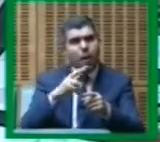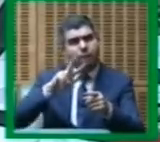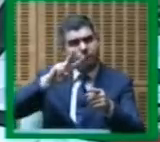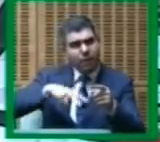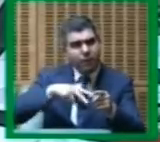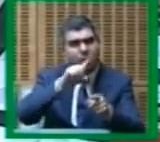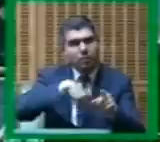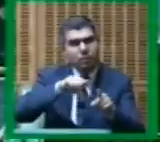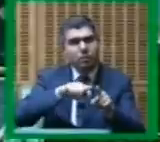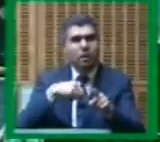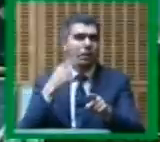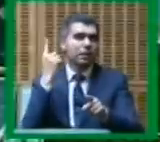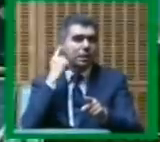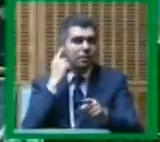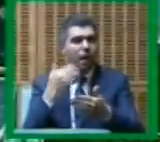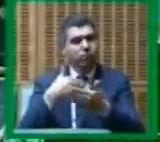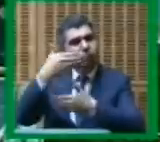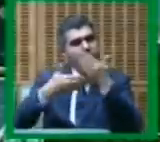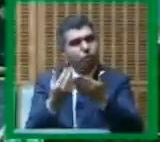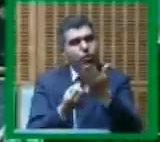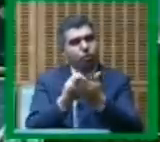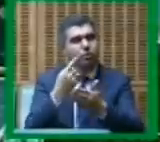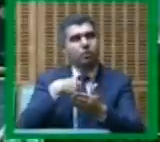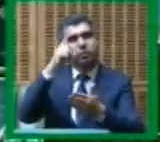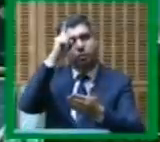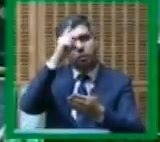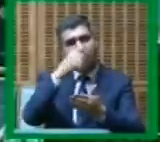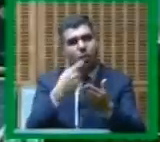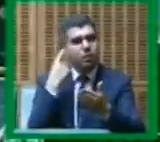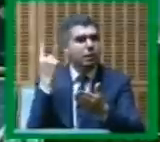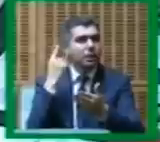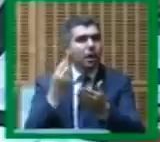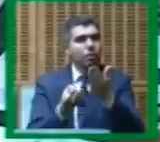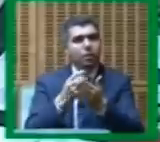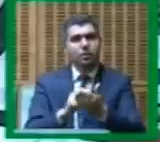ولكن انا اعتقد نتسناو نشوفوا باش يكون الرد فعل، ولكن هذا ما كاينش انا ما يئينش. طبعا